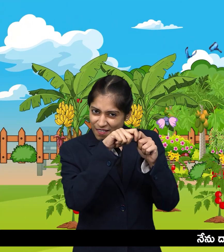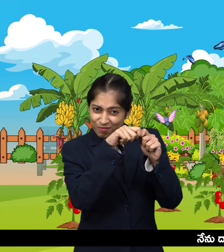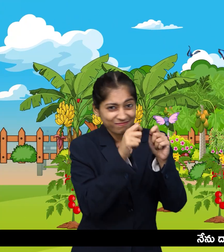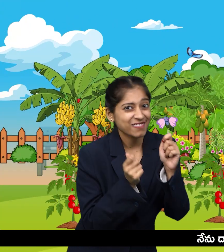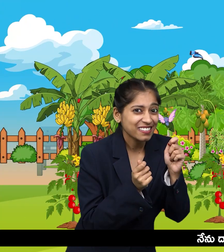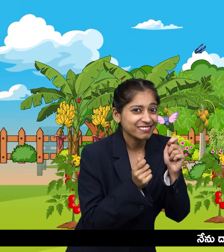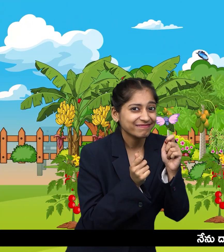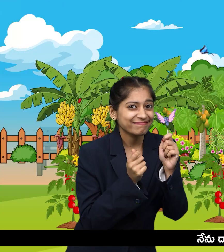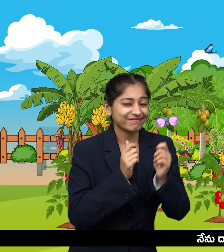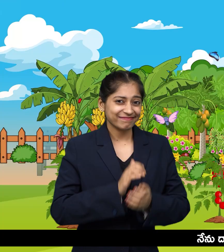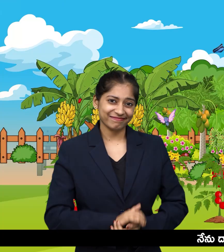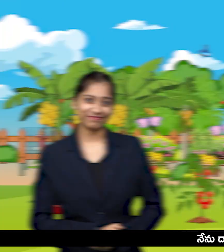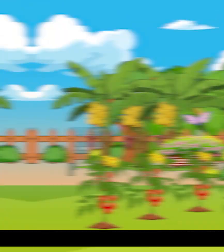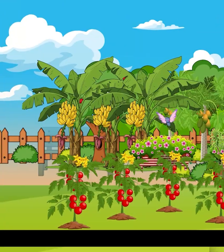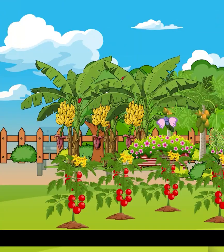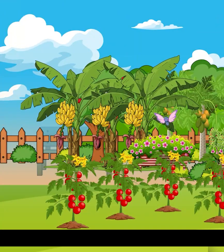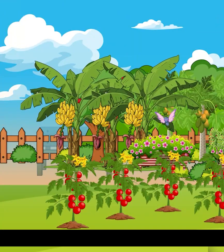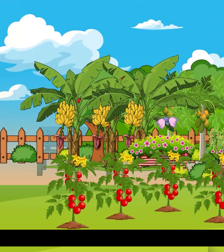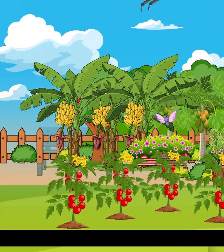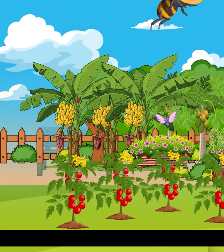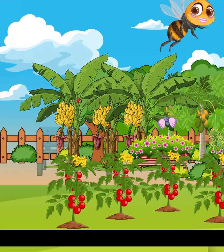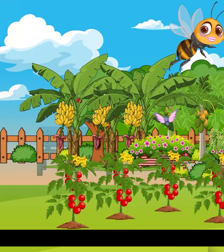దాన్ని తెంపుతాను.